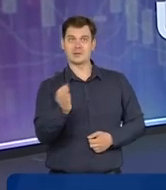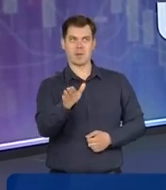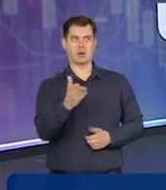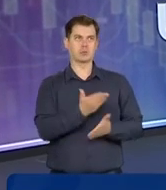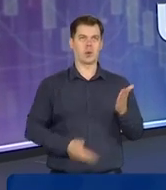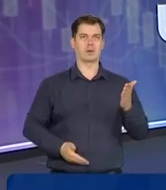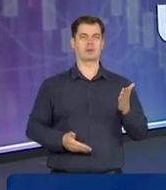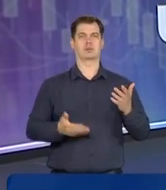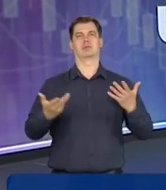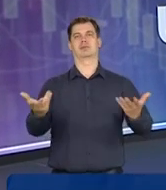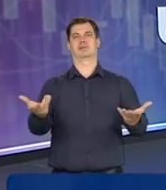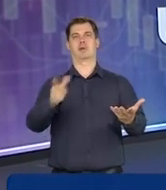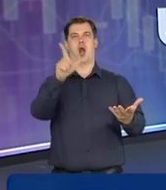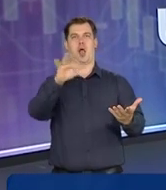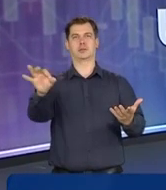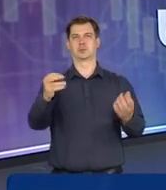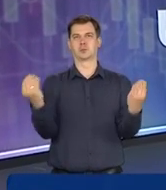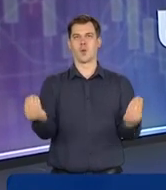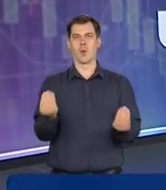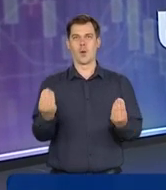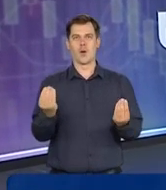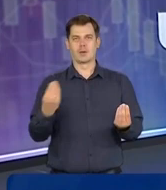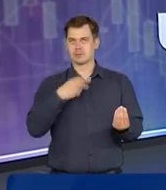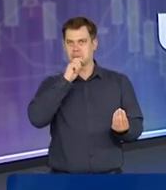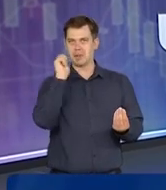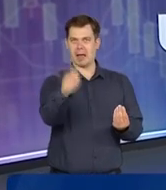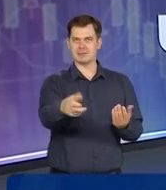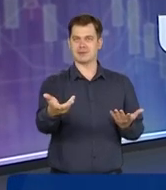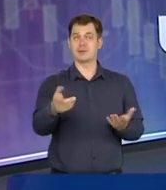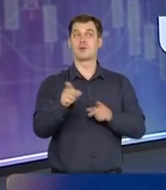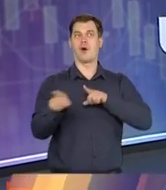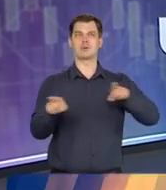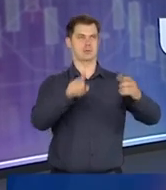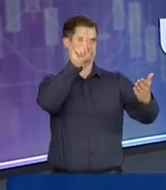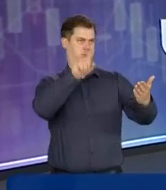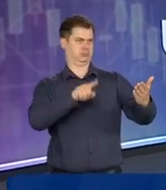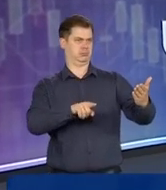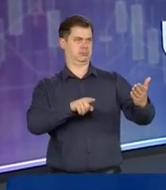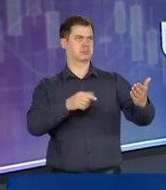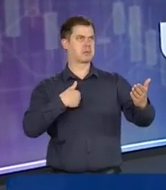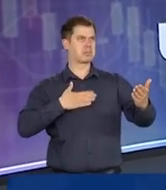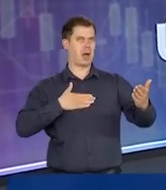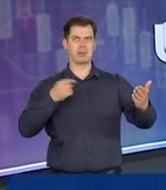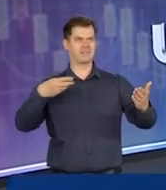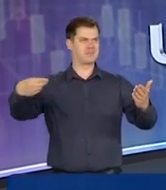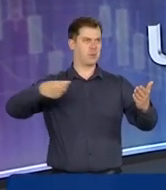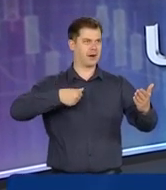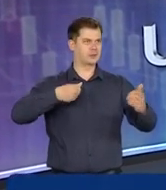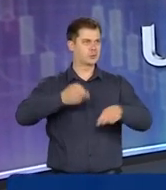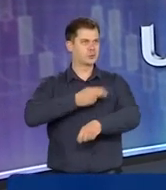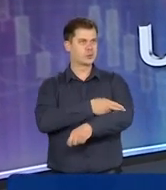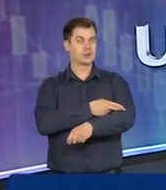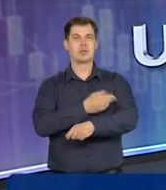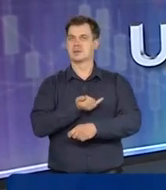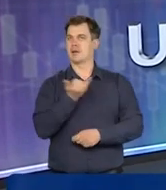no to jest w ogóle los na loterii i to jest w ogóle prezent od losu z tego wynika że państwo nie dość że przysługuje jakiś zwrot podatku